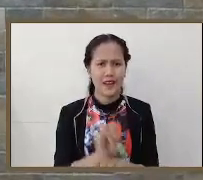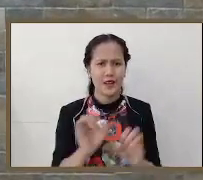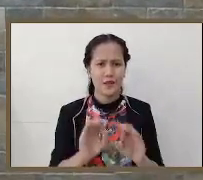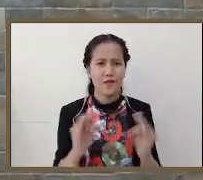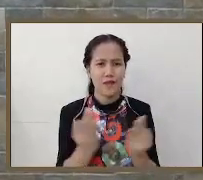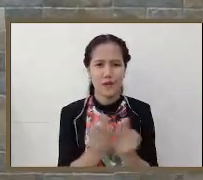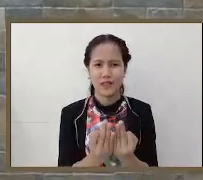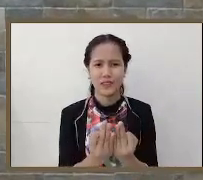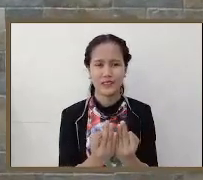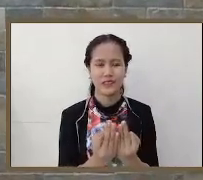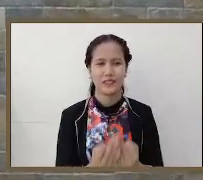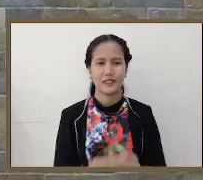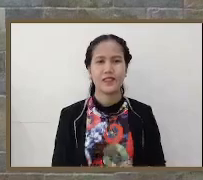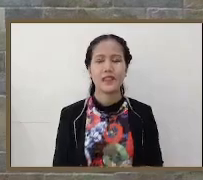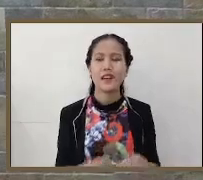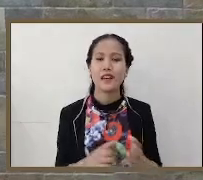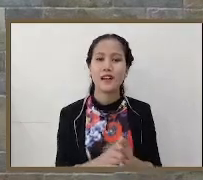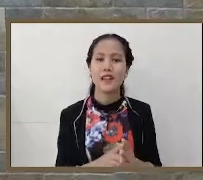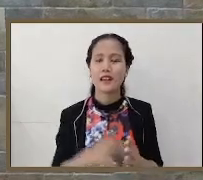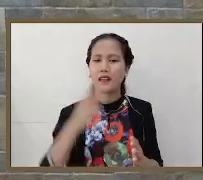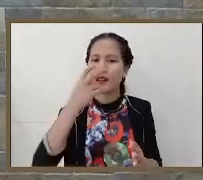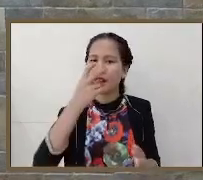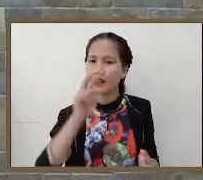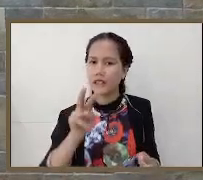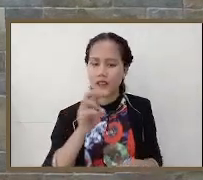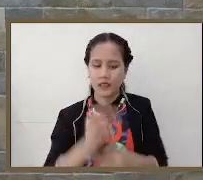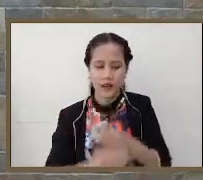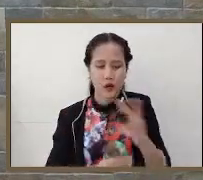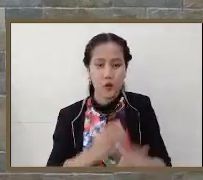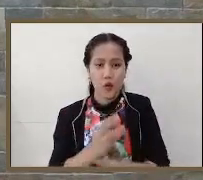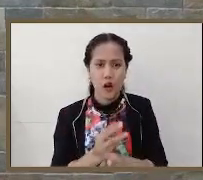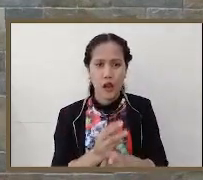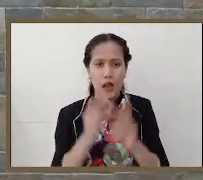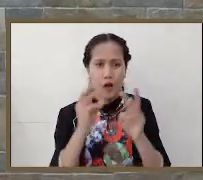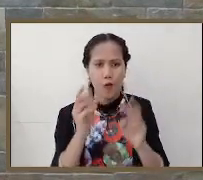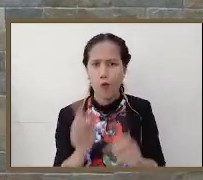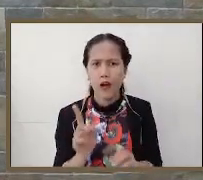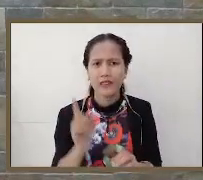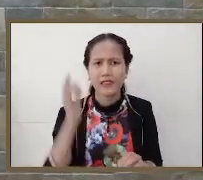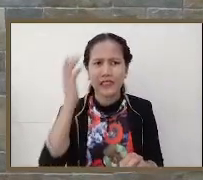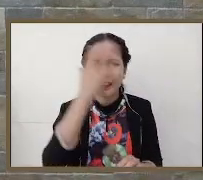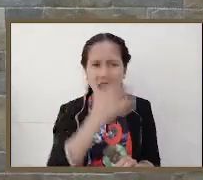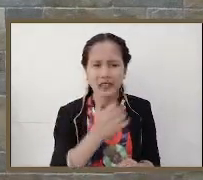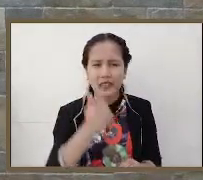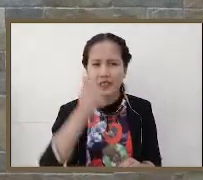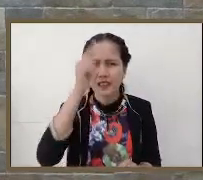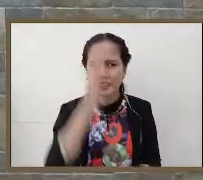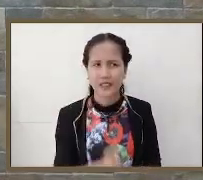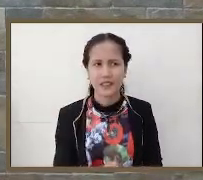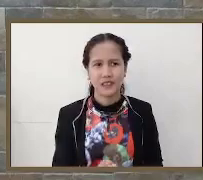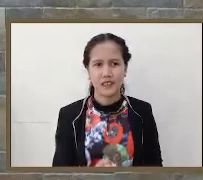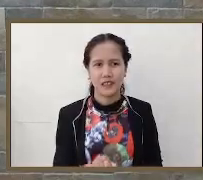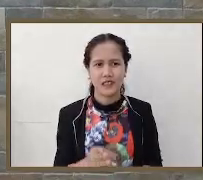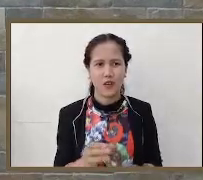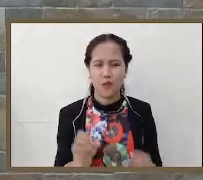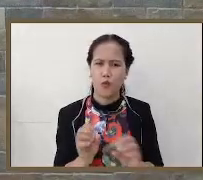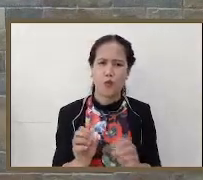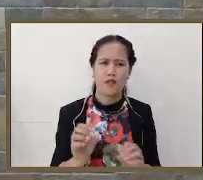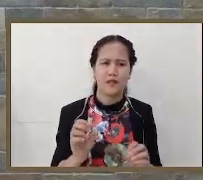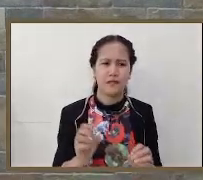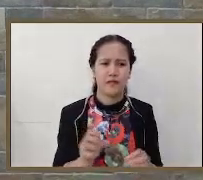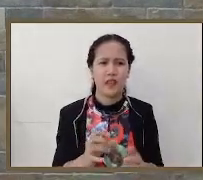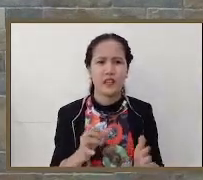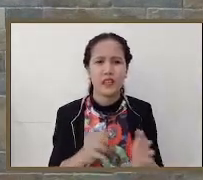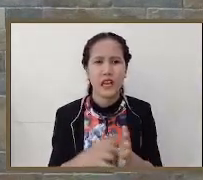kapatid, nakikita ng mundo kung anong merong ganda ang Diyos na walang bayad ng anumang kapulitikahan, walang bayad ng